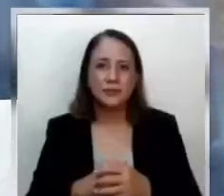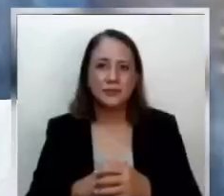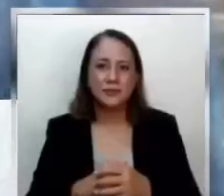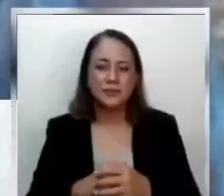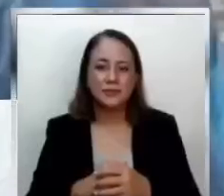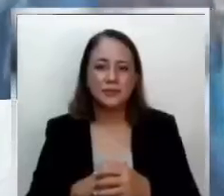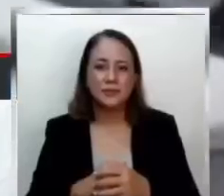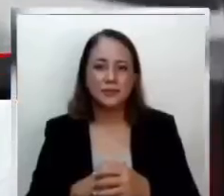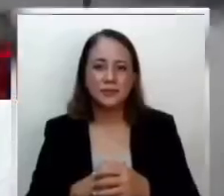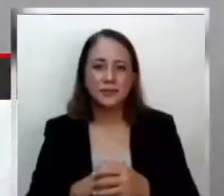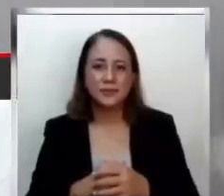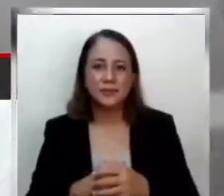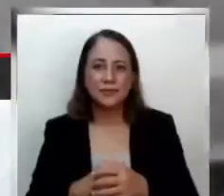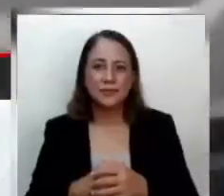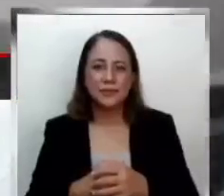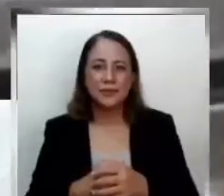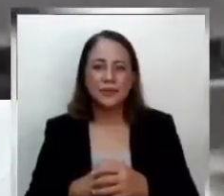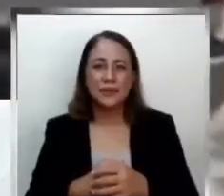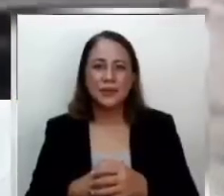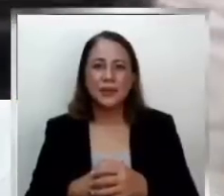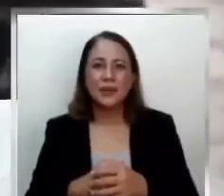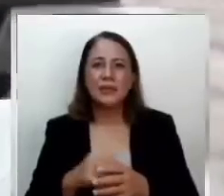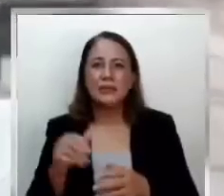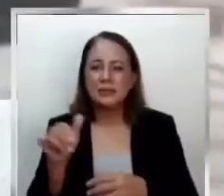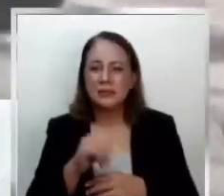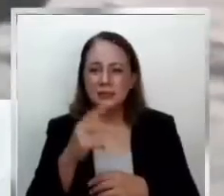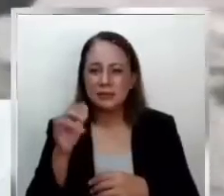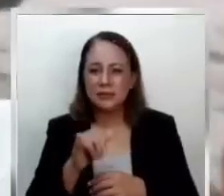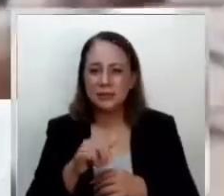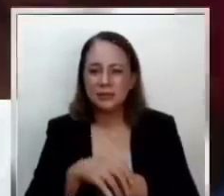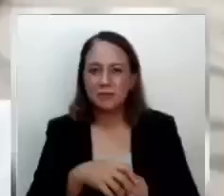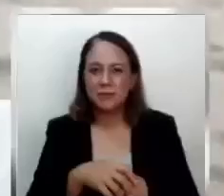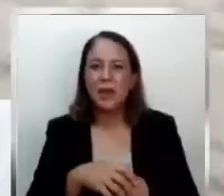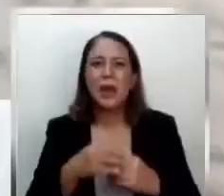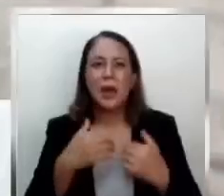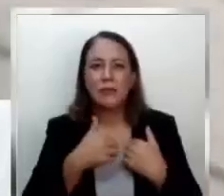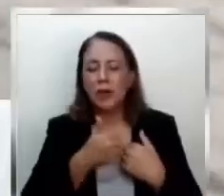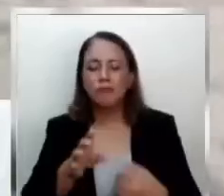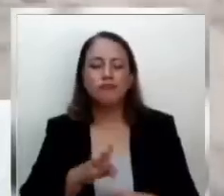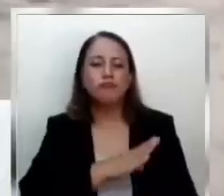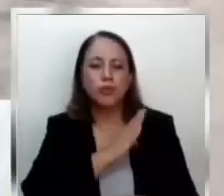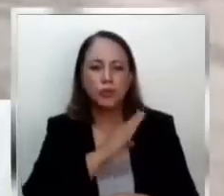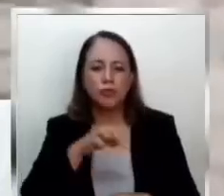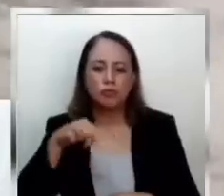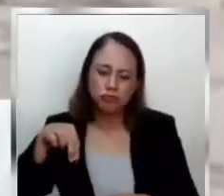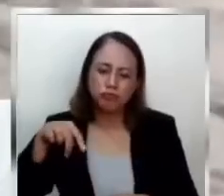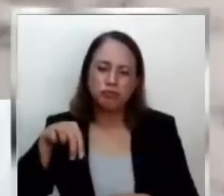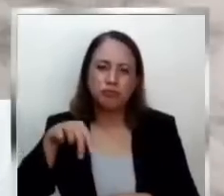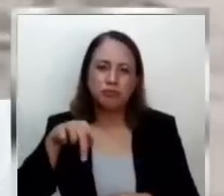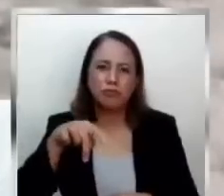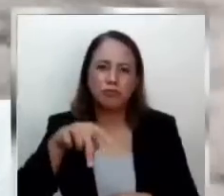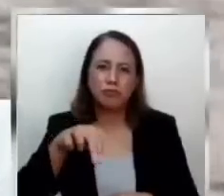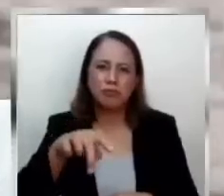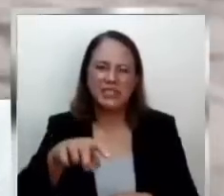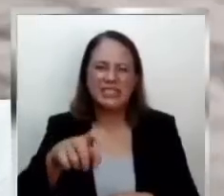May ilang stranded. Kaya ra kanina. Pero may ilang ding naglakas loob na lumusong pero hindi kinaya.